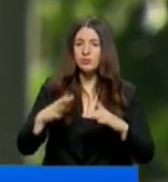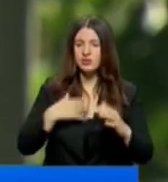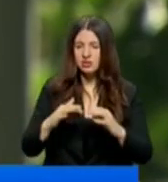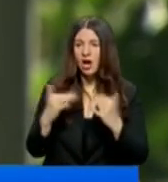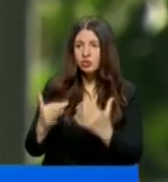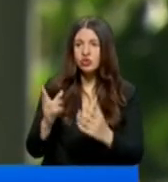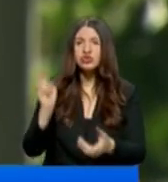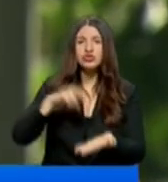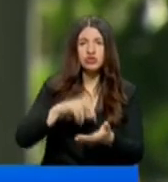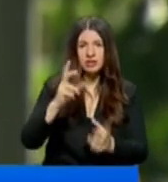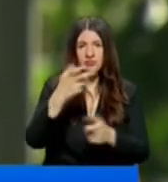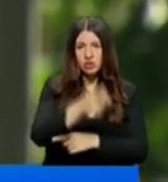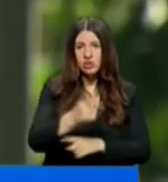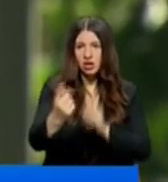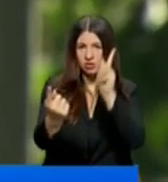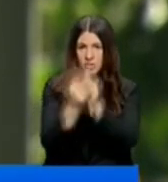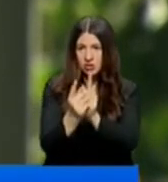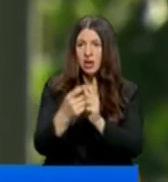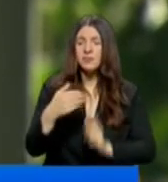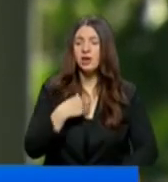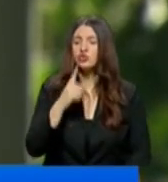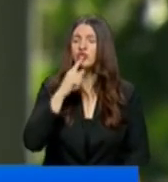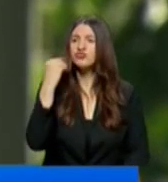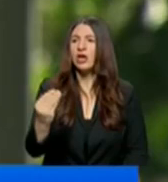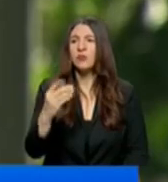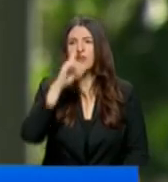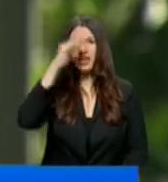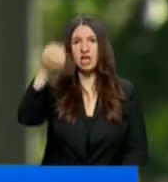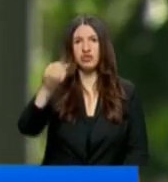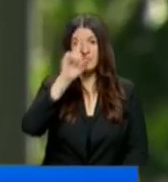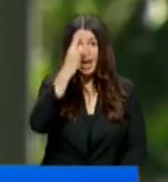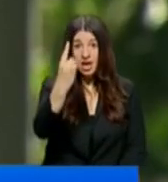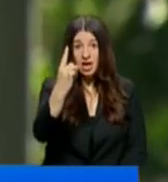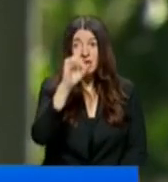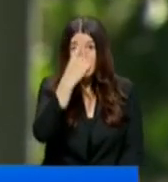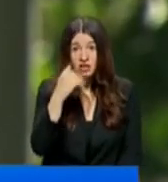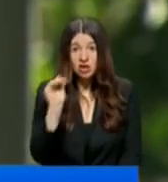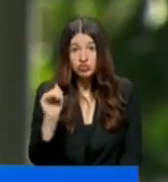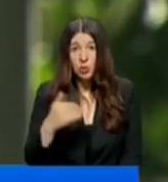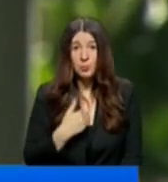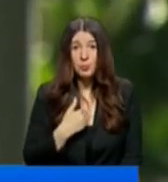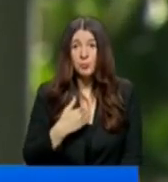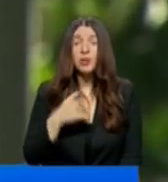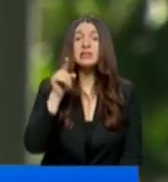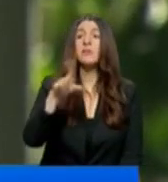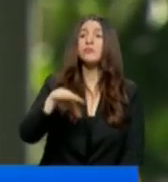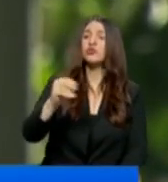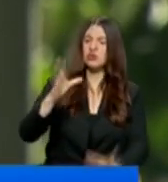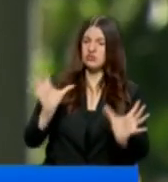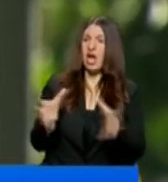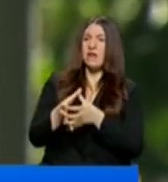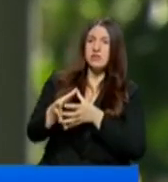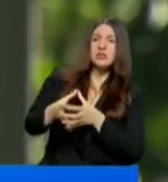kadronu, çıkarsın televizyonda karşıma. Ben söz veriyorum, tek başıma geleceğim. Tek başıma geleceğim. Sen bütün kadronu